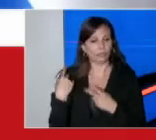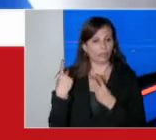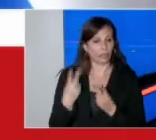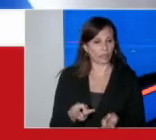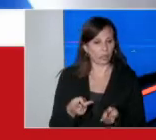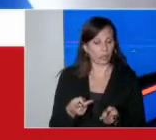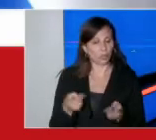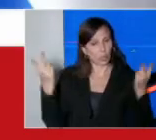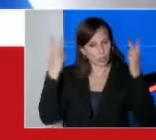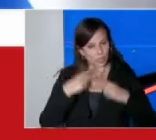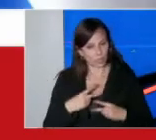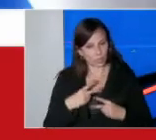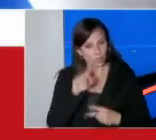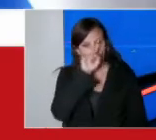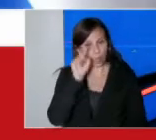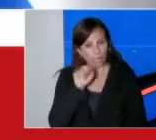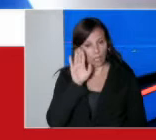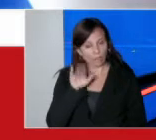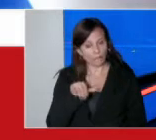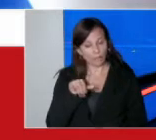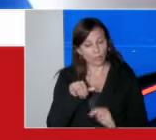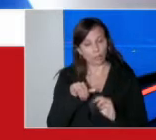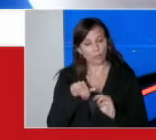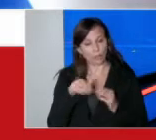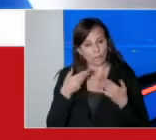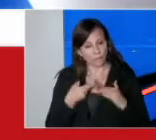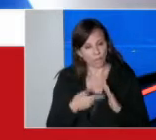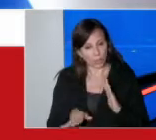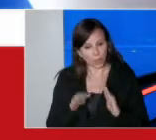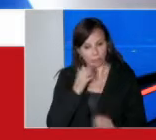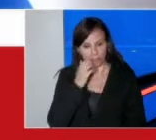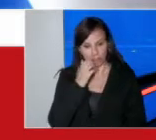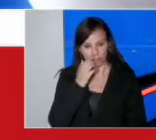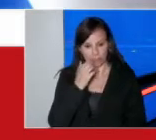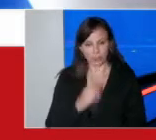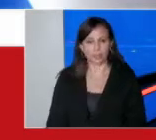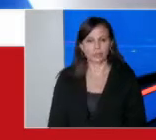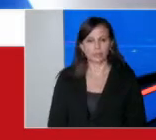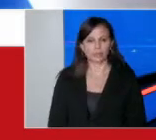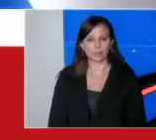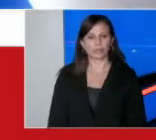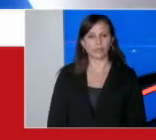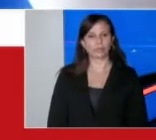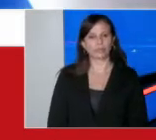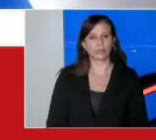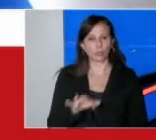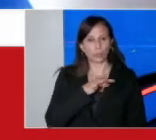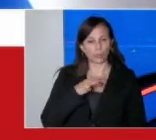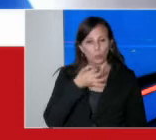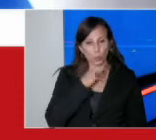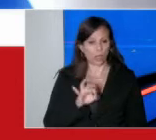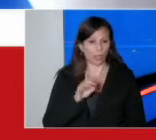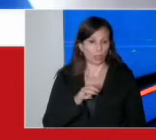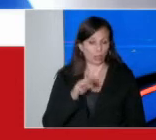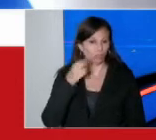נחזור להסדר, אולי אפילו בוויתורים, שזה מפחיד אותנו, אנחנו בבחינתנו בוודאי, מותר לנו להיות מאוד מאוד מוטרדים